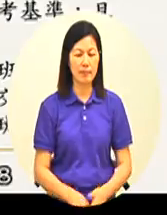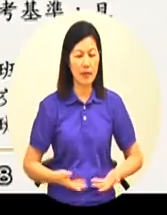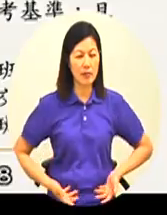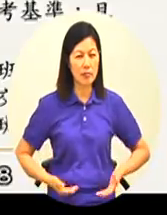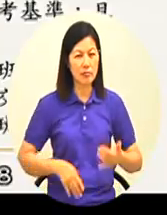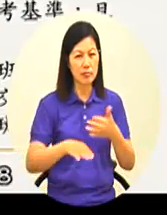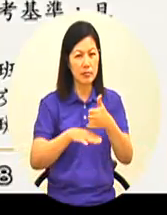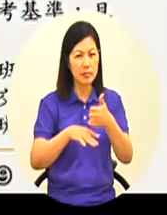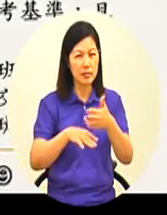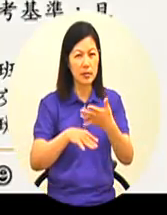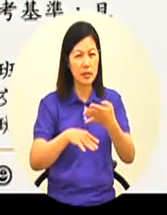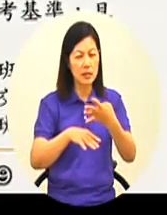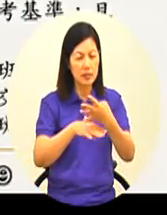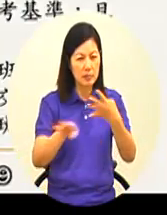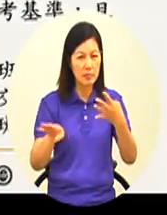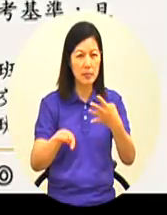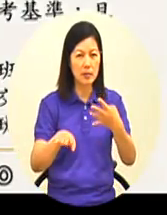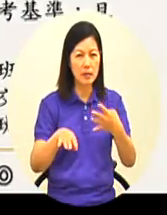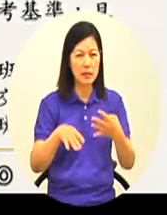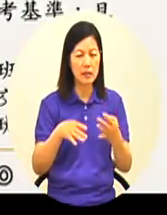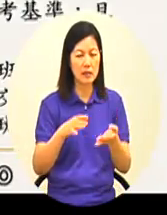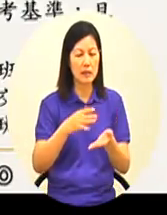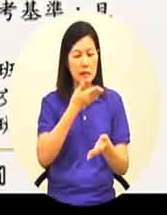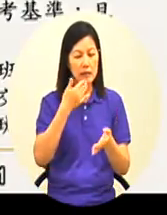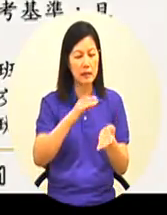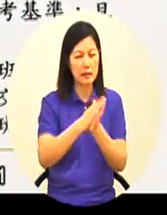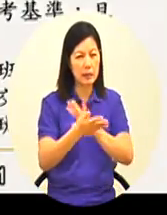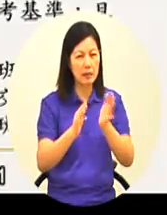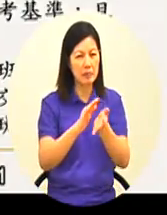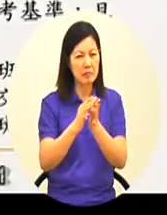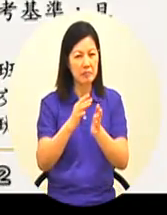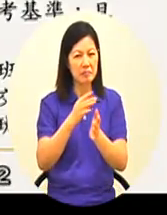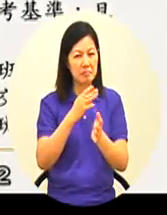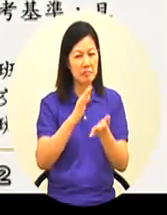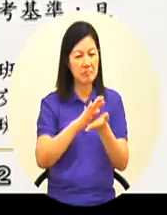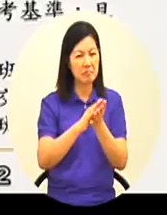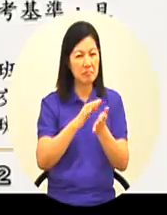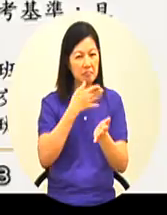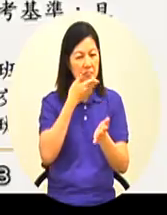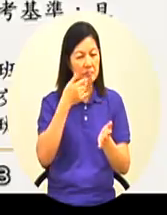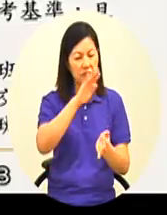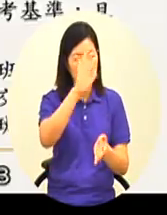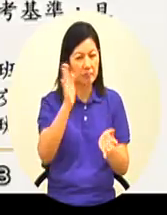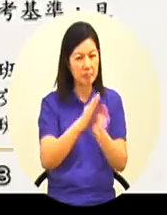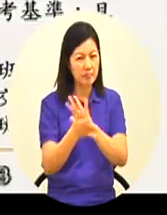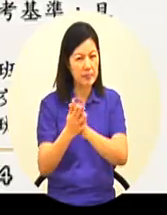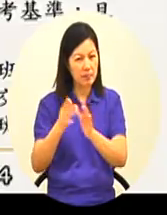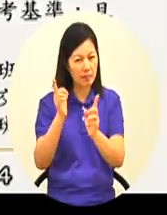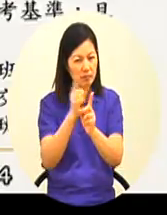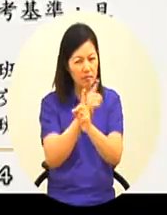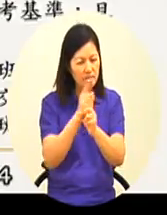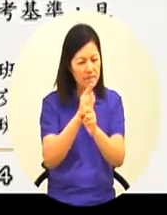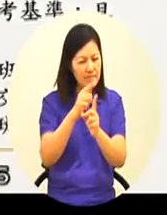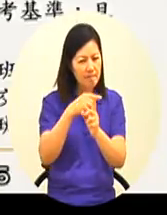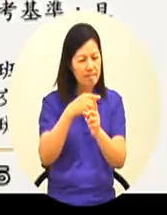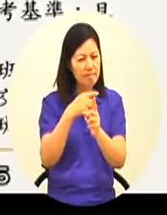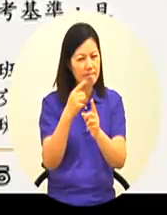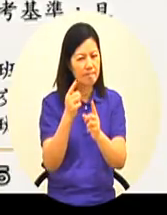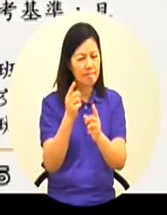现在气候变迁，有时候它的这个测准率可能会有点差、它有可能是上午